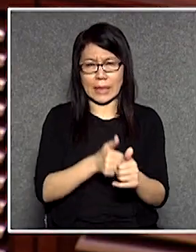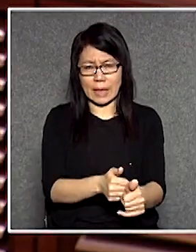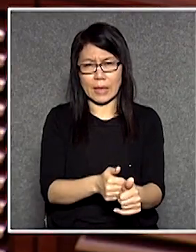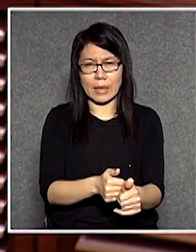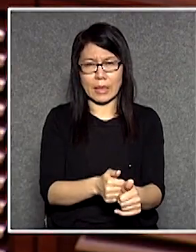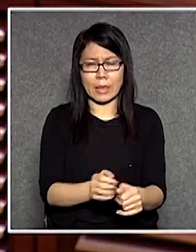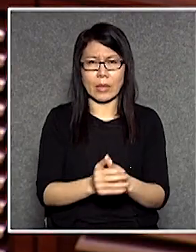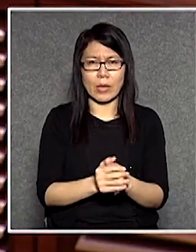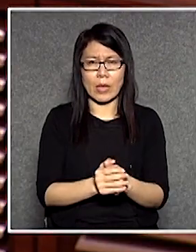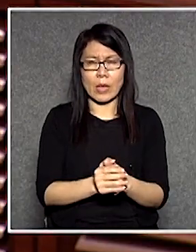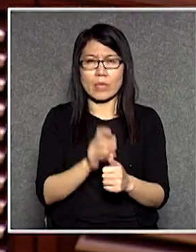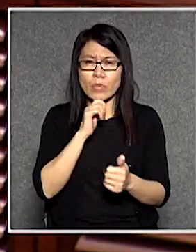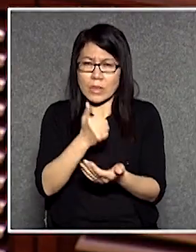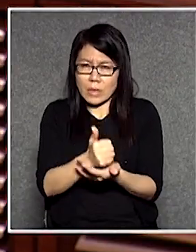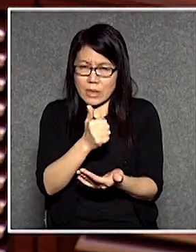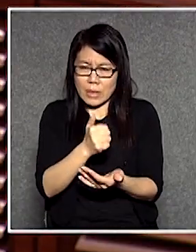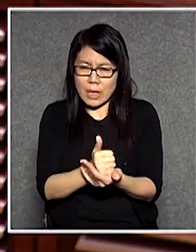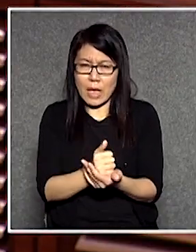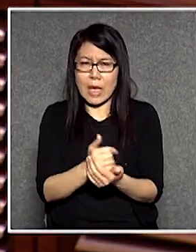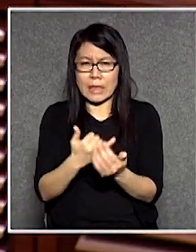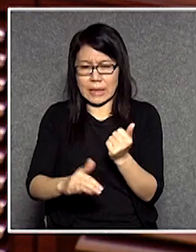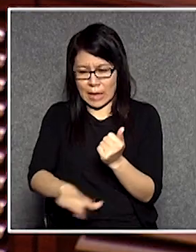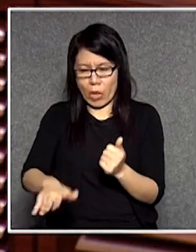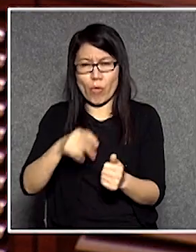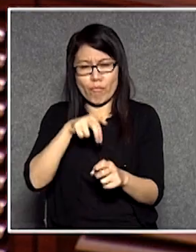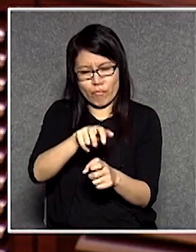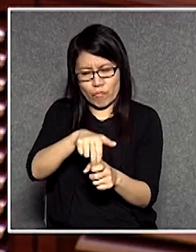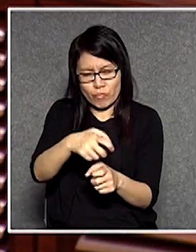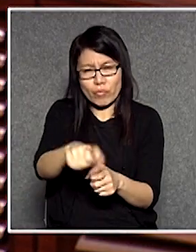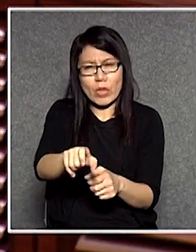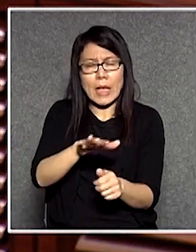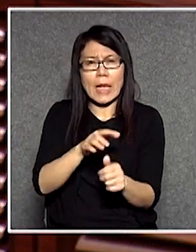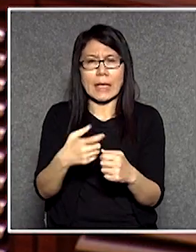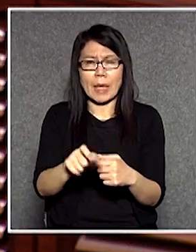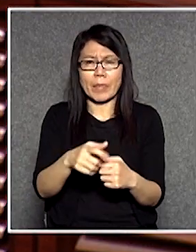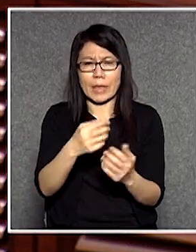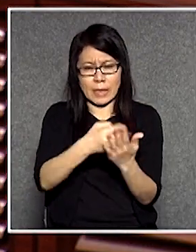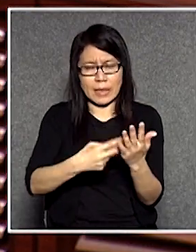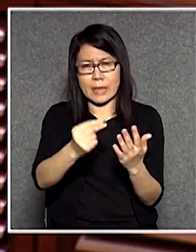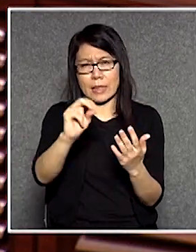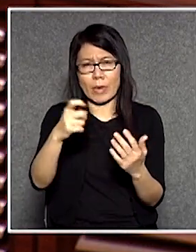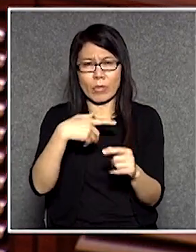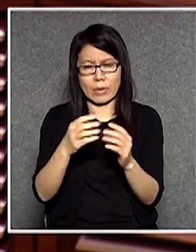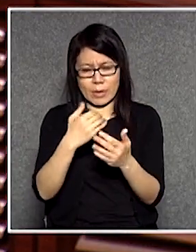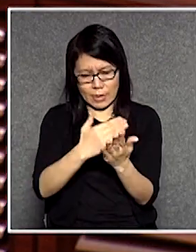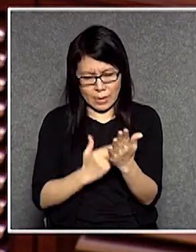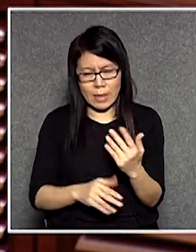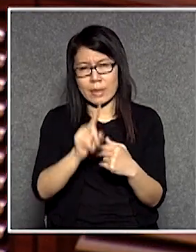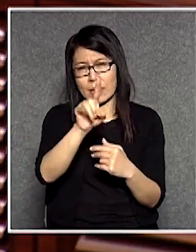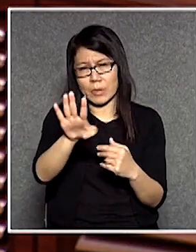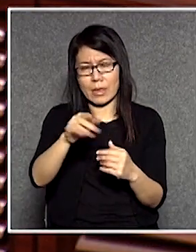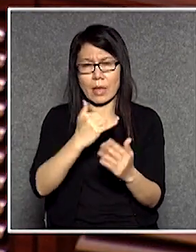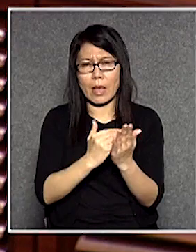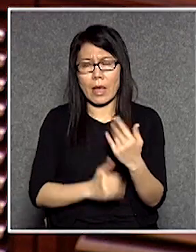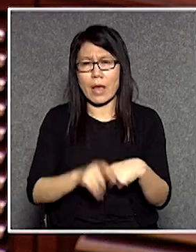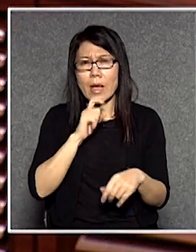尚存配偶和子女撫恤金計劃條例第79章第14條和孤